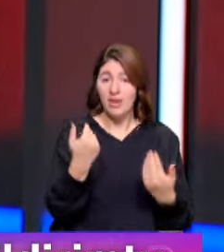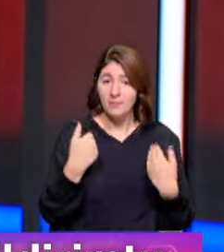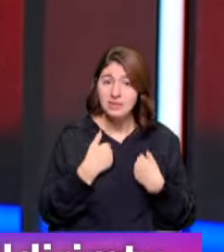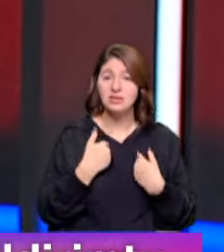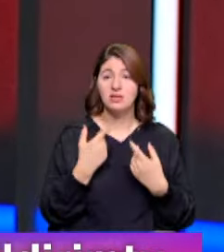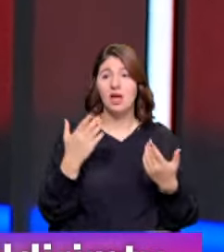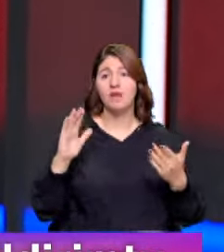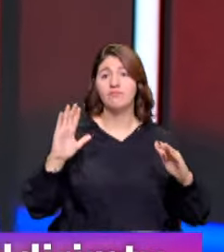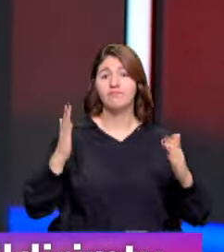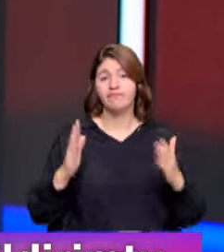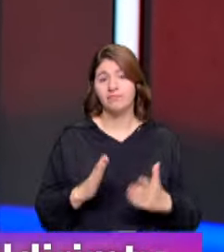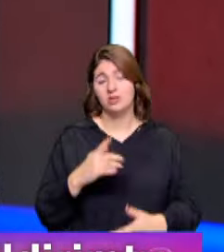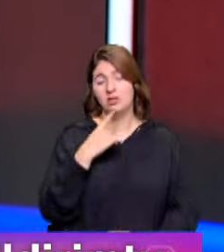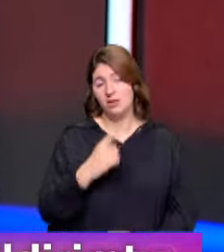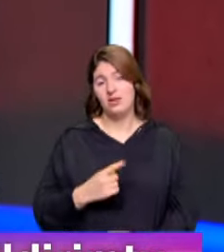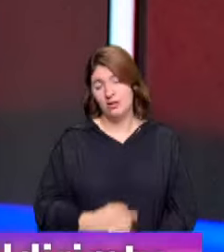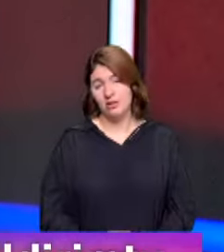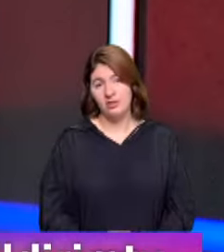de azalıyoruz diyerek.